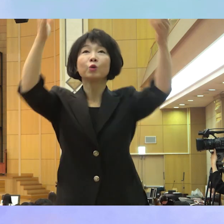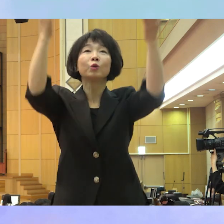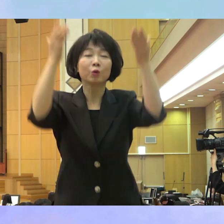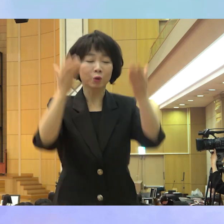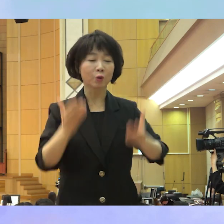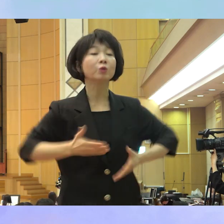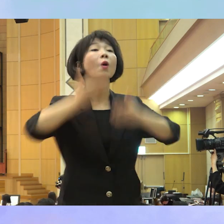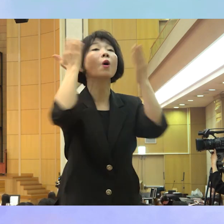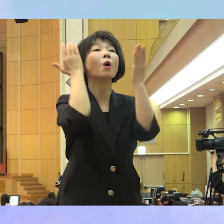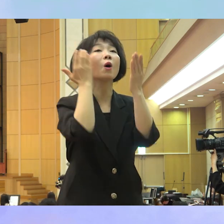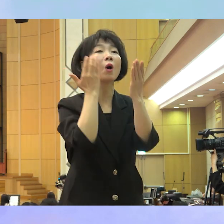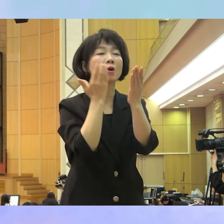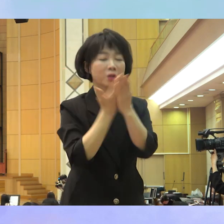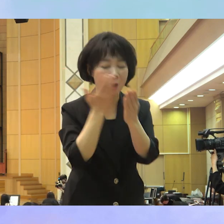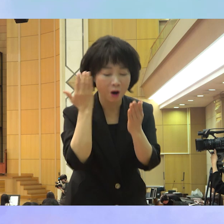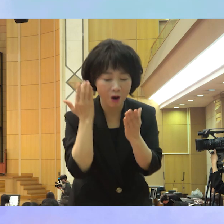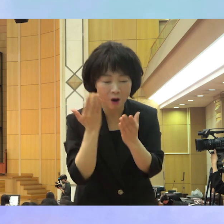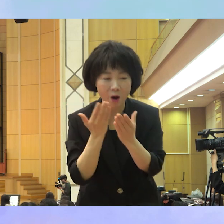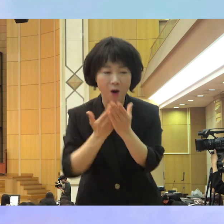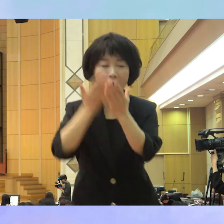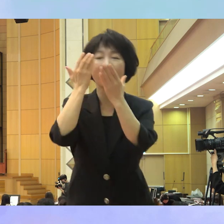새날